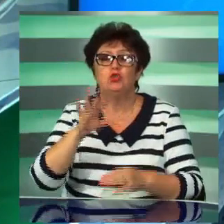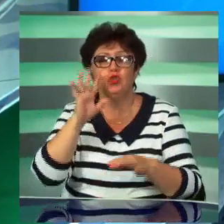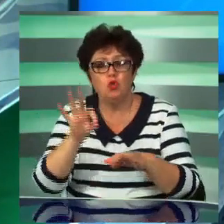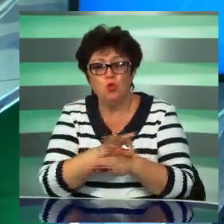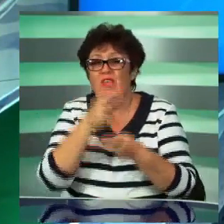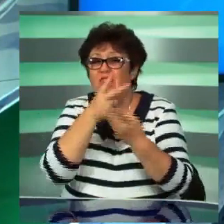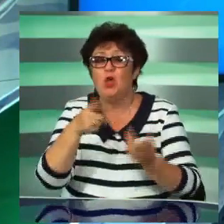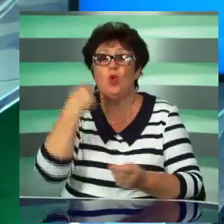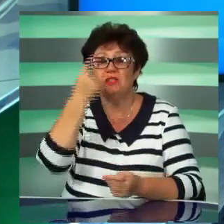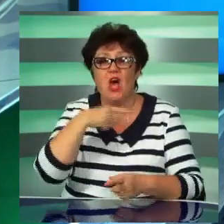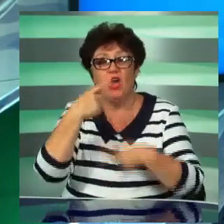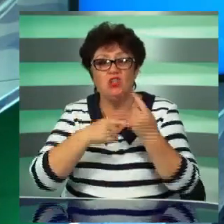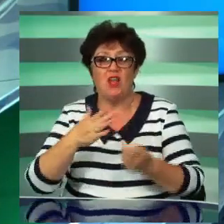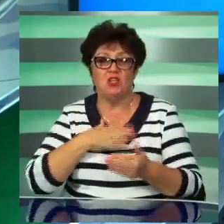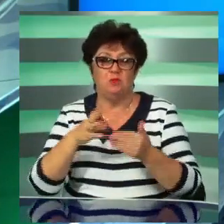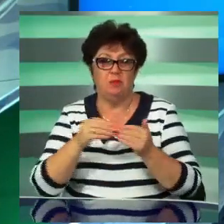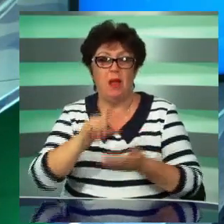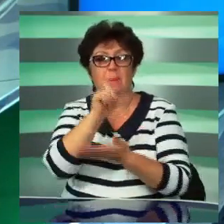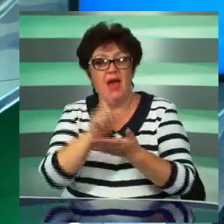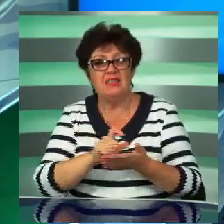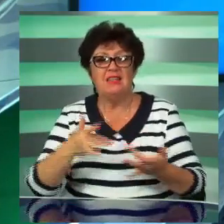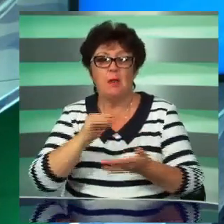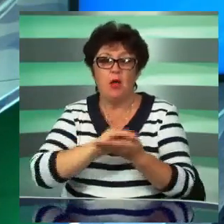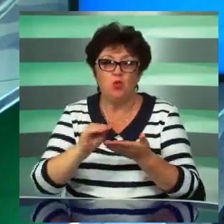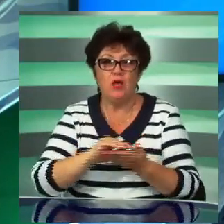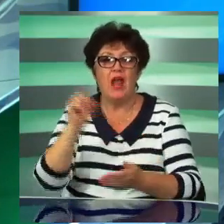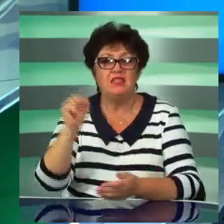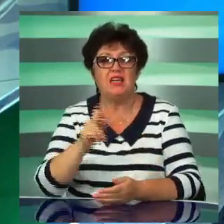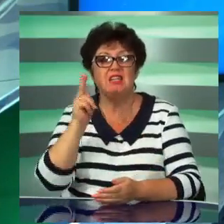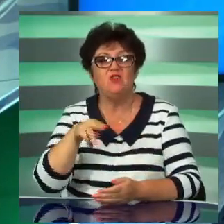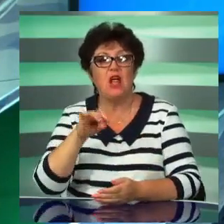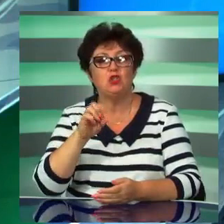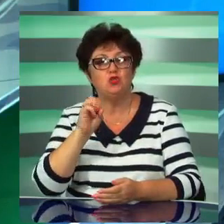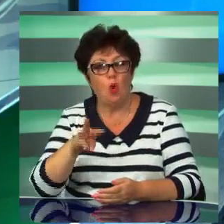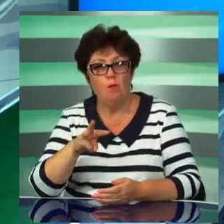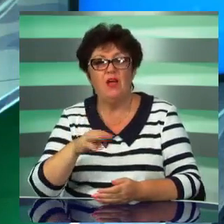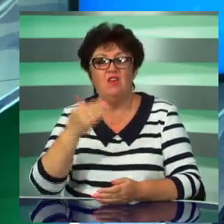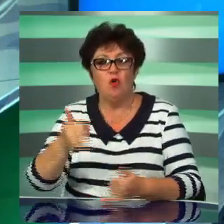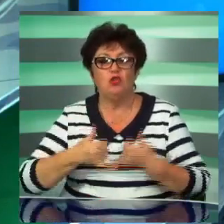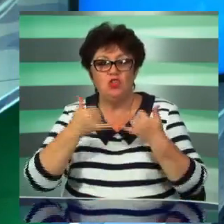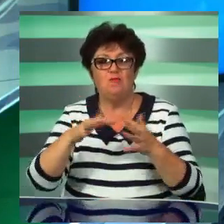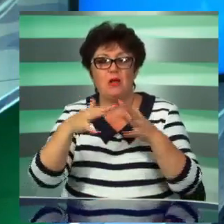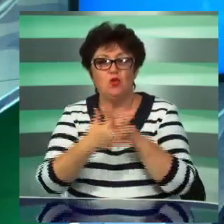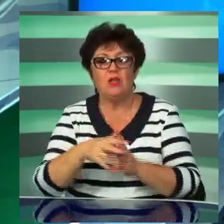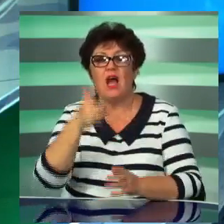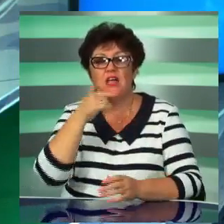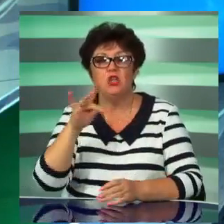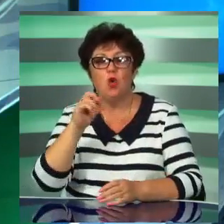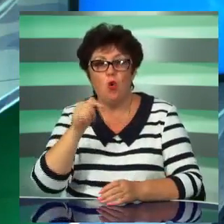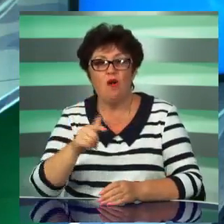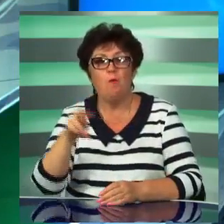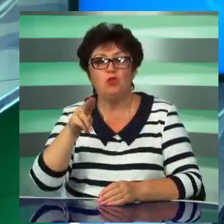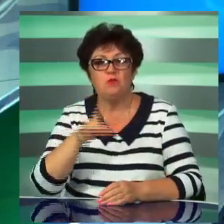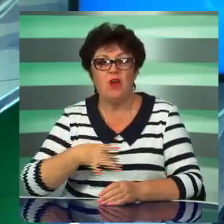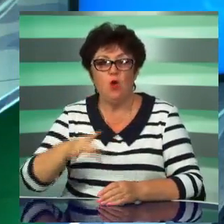ее лица. Речь о нашем земляке, поэте, драматурге Алексее Константиновиче Толстом. В его честь в поселке Красный Рог